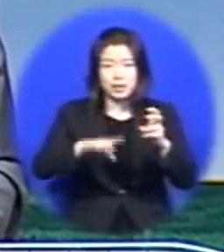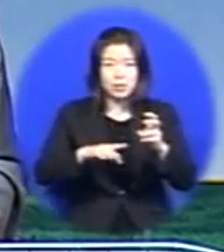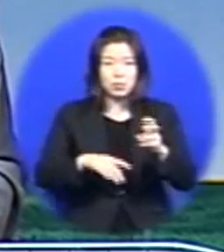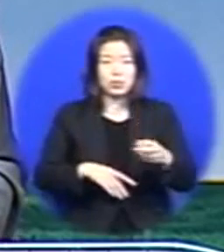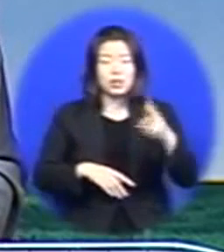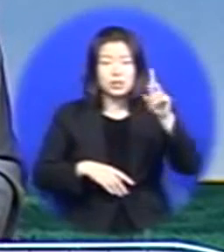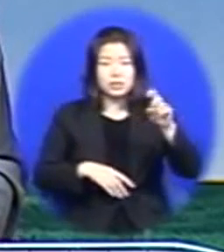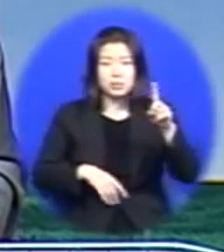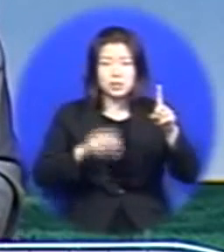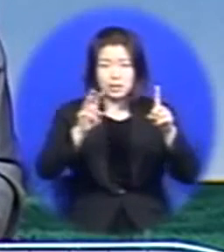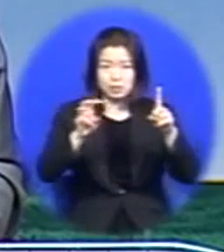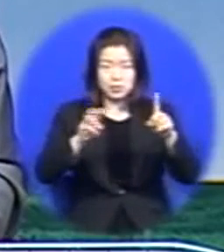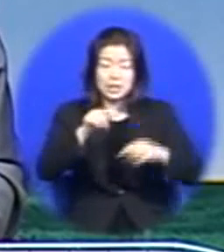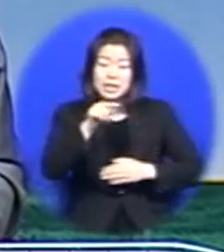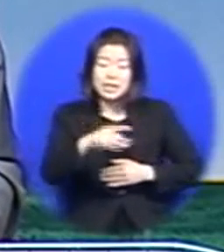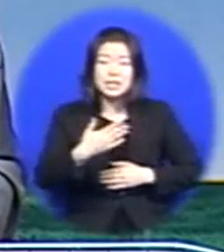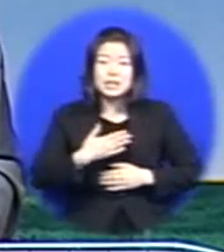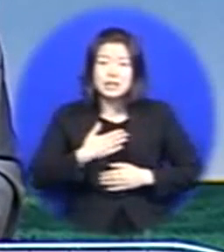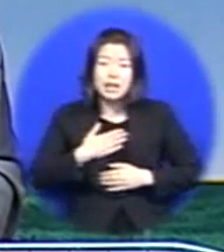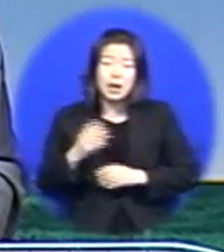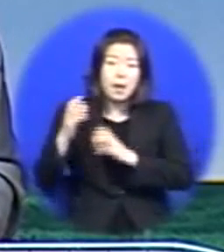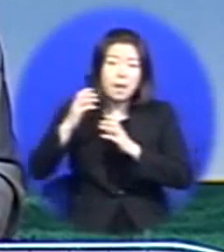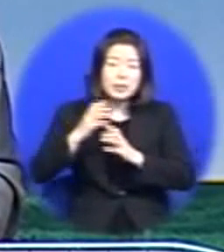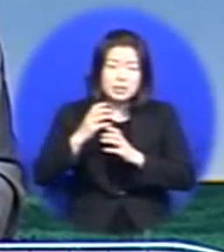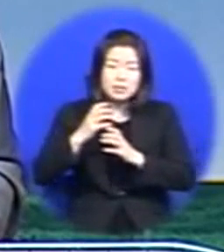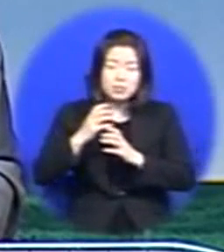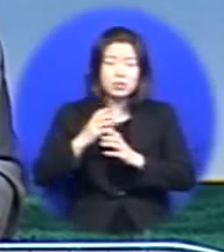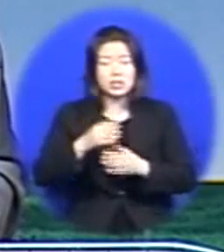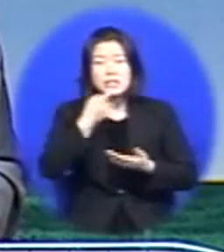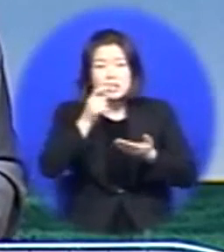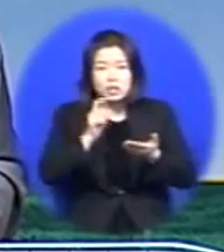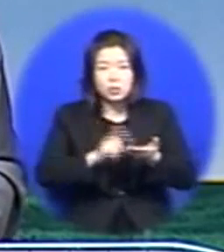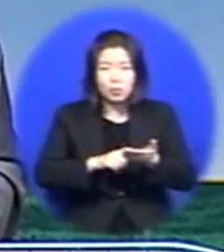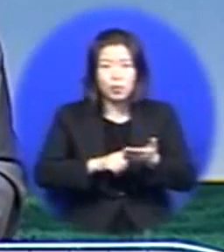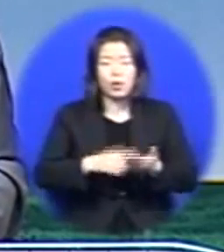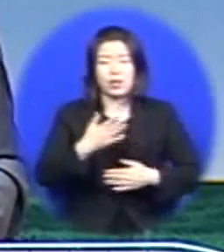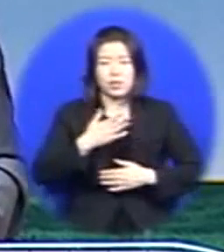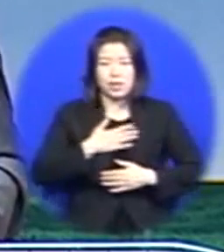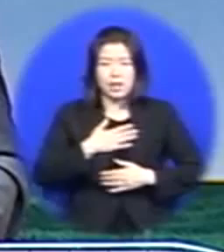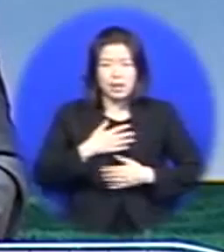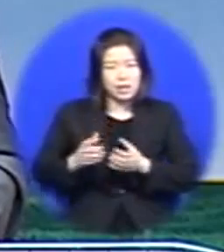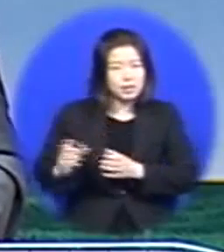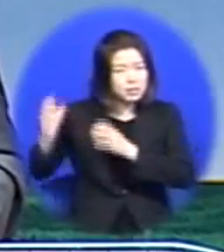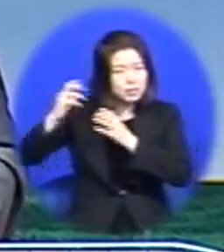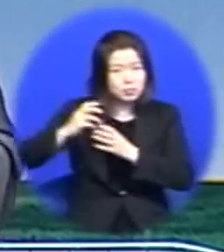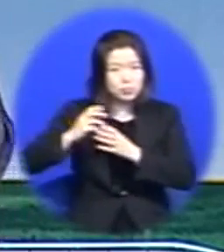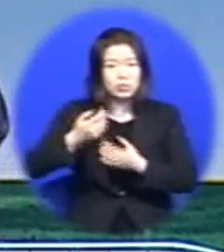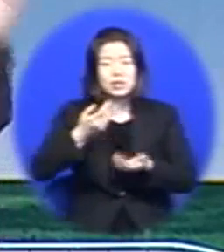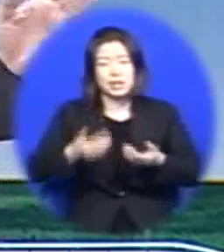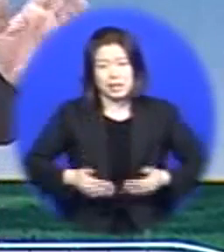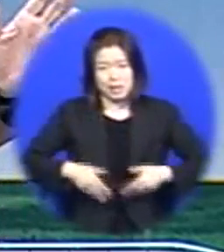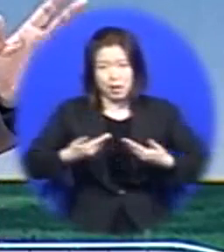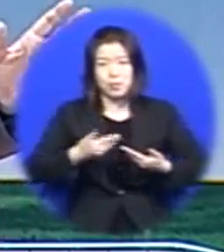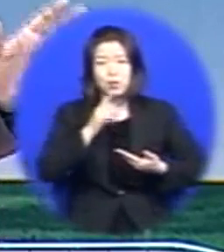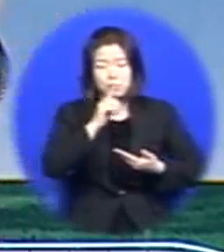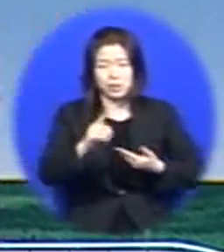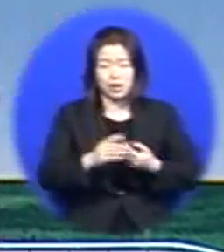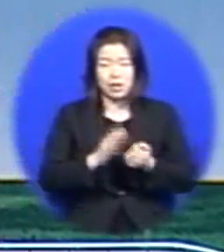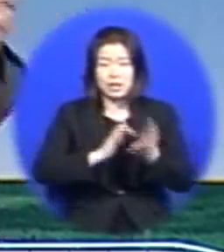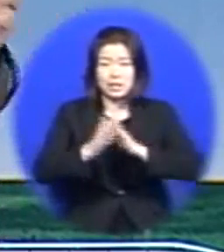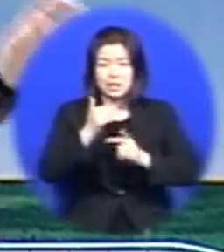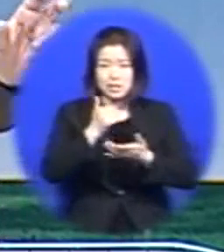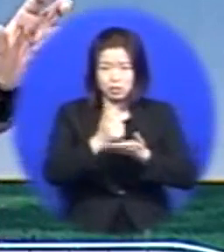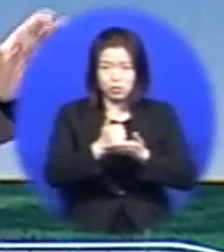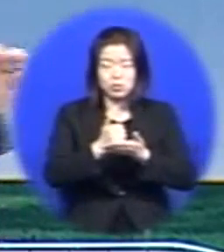30절에 이는 내 멍에는 쉽고 내 짐은 가벼움이라 하십니다. 예수님이 분명히 말씀하셨어요.